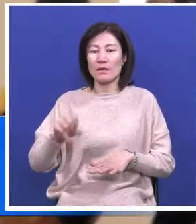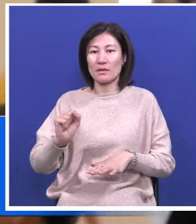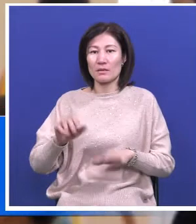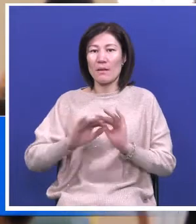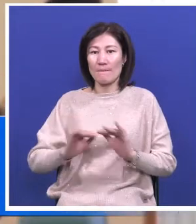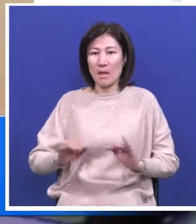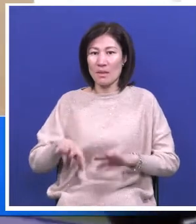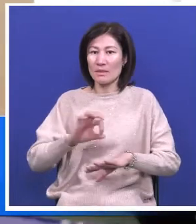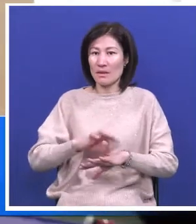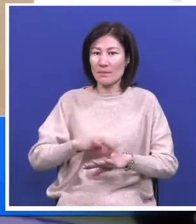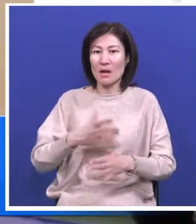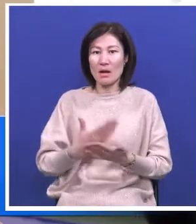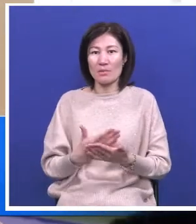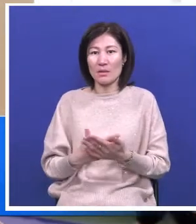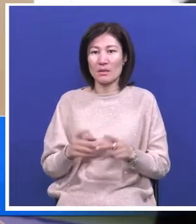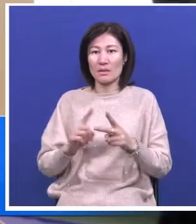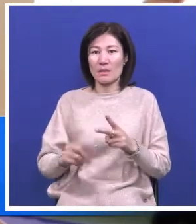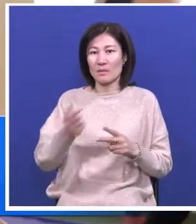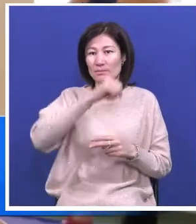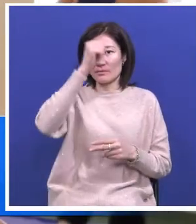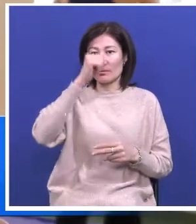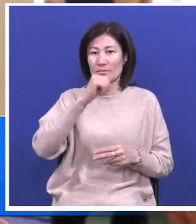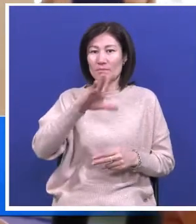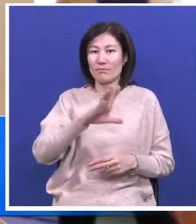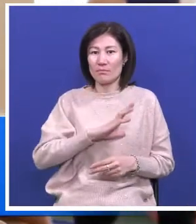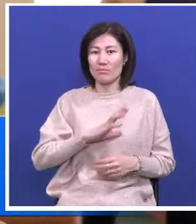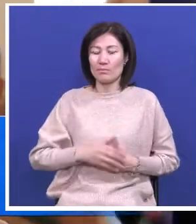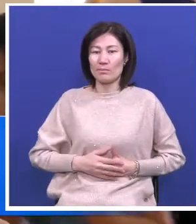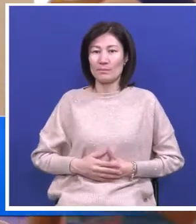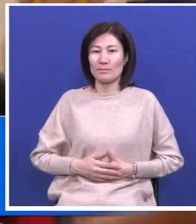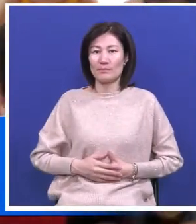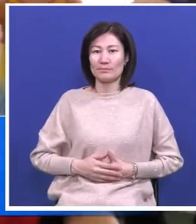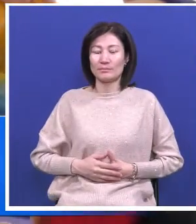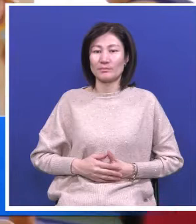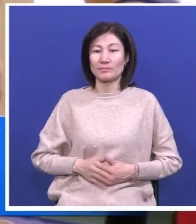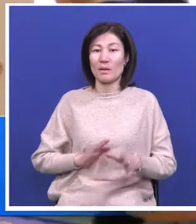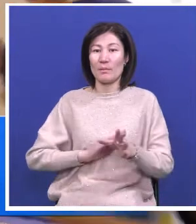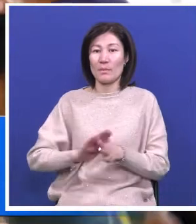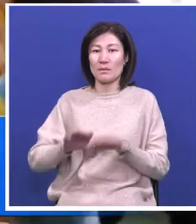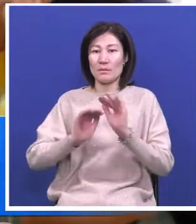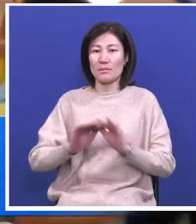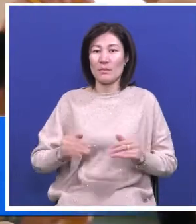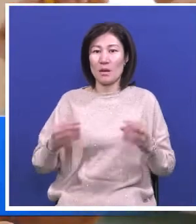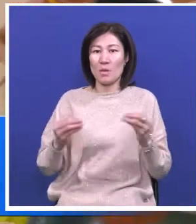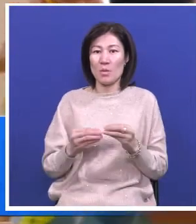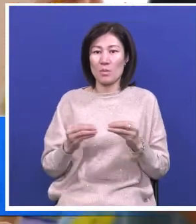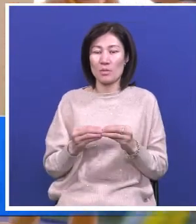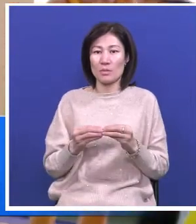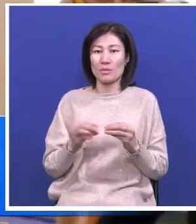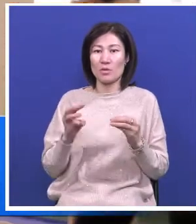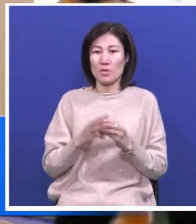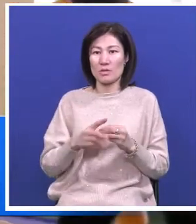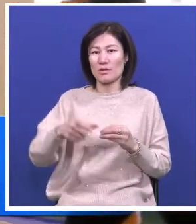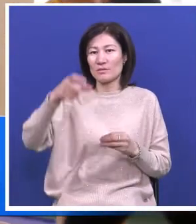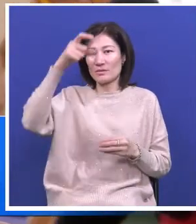справка әкеледі бізге. Міне қазір 2 ай болды, 2 ай аралығында осы біздің балдарымыз 15 бала Түркия мемлекетіне